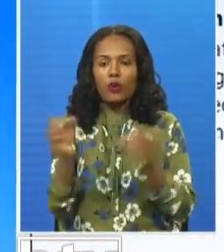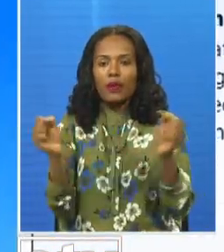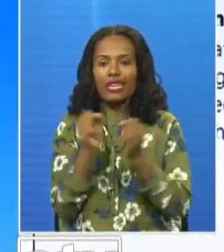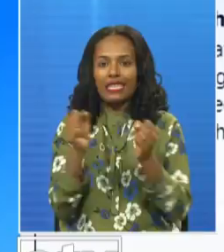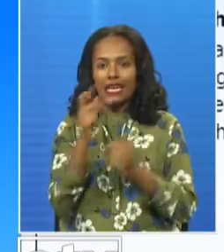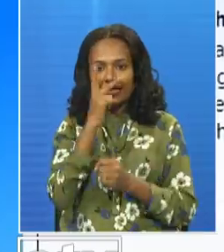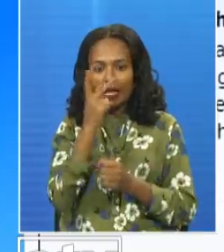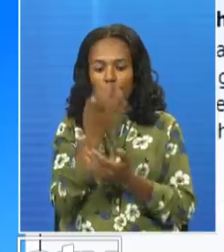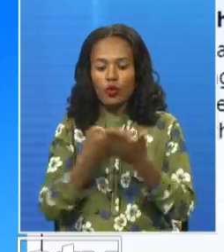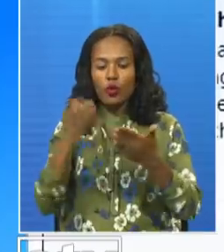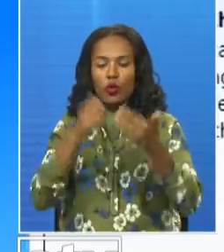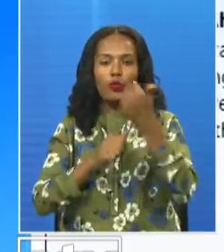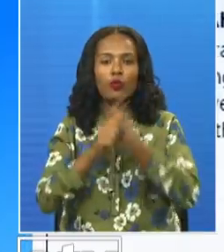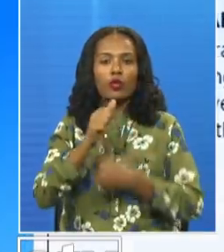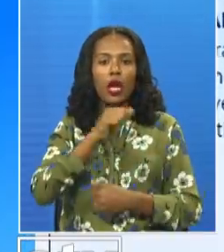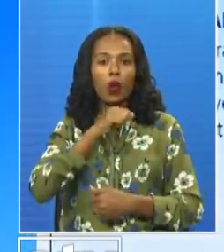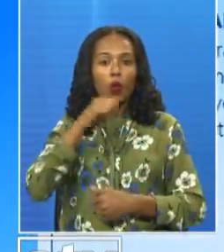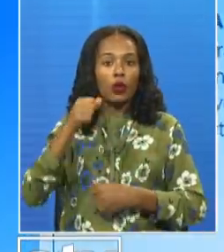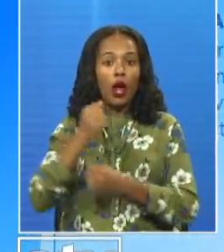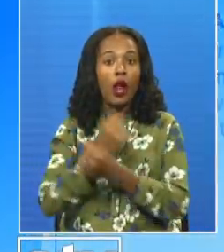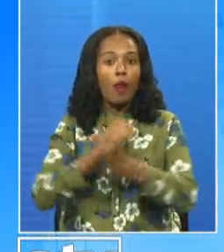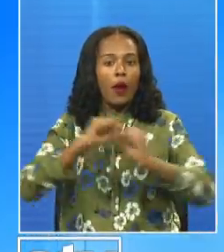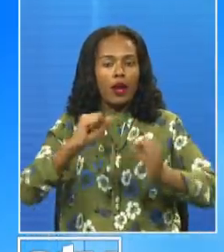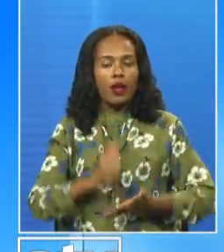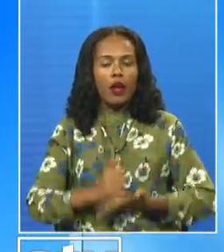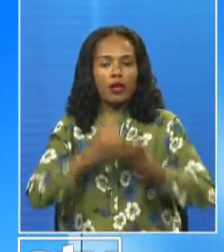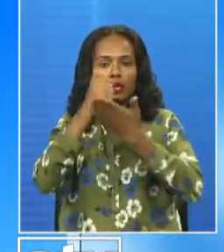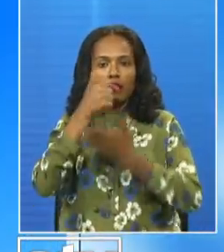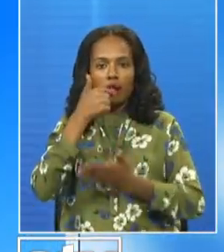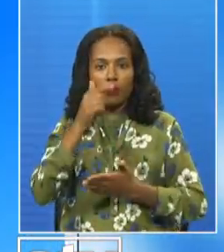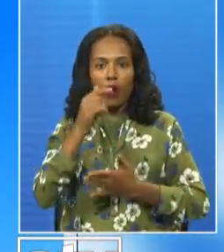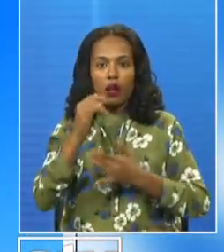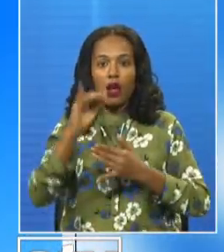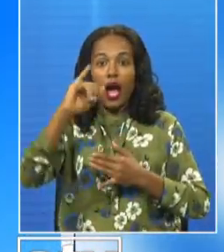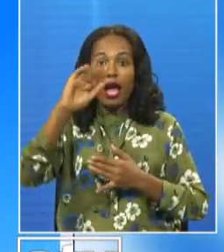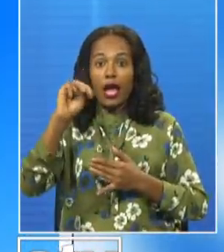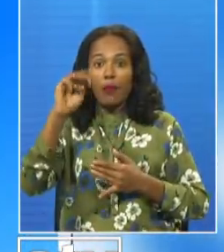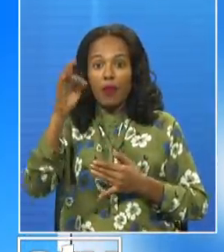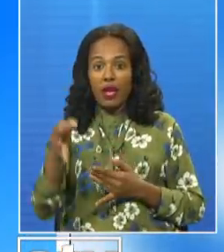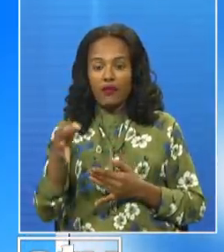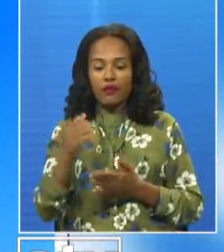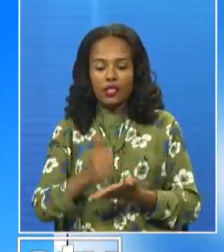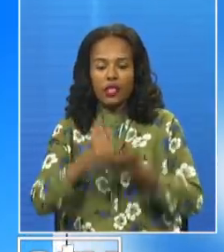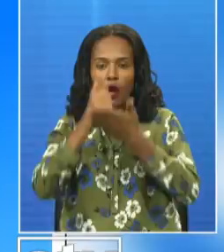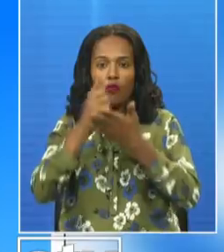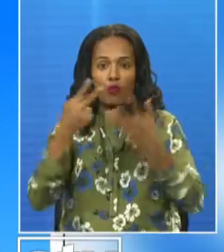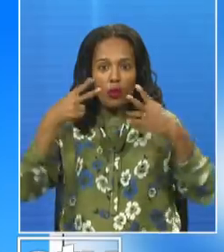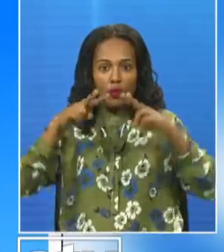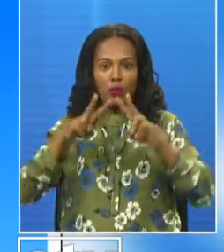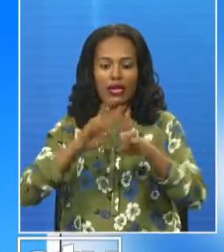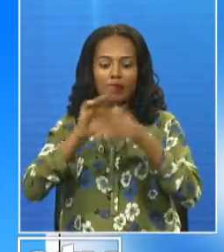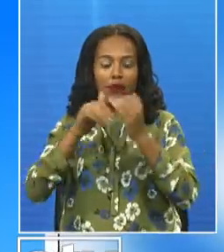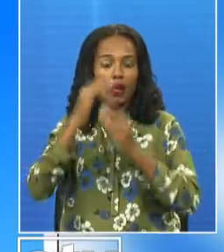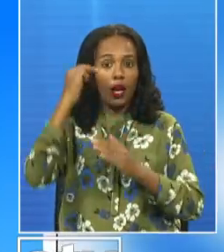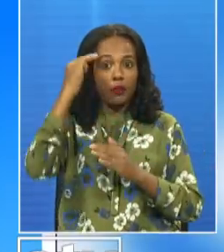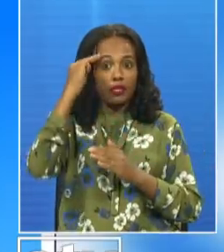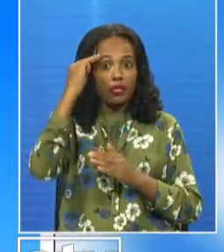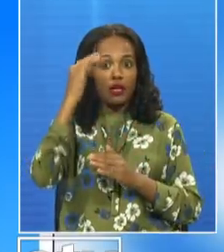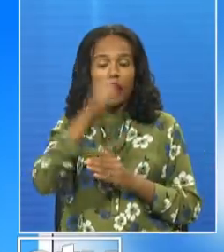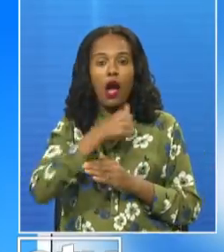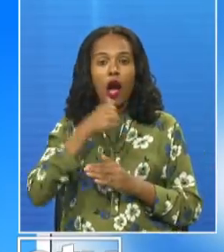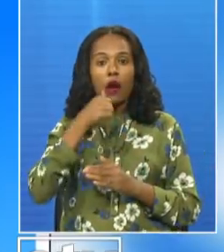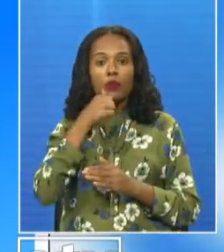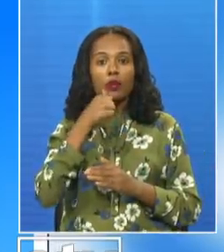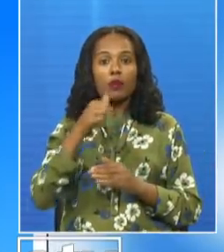ተከትሎ ኢኮኖሚው እንዳይጎዳ ለመታደግ ያግዛታል ብሏል። የዓለም አቀፉ የገንዘብ ተቋም IMF ድጋፍን በሚመለከት ጠቅላይ ሚኒስትር አብይ አህመድ